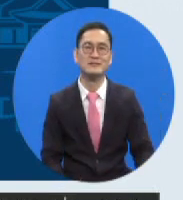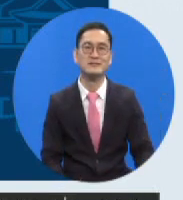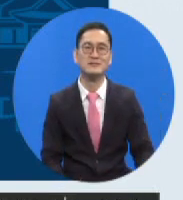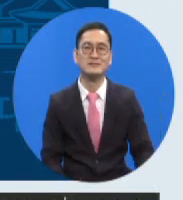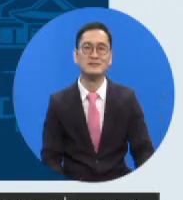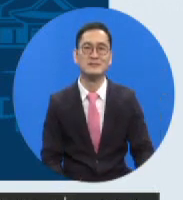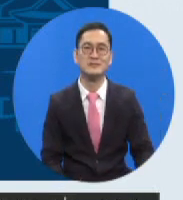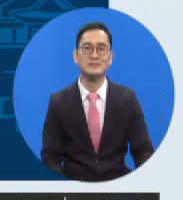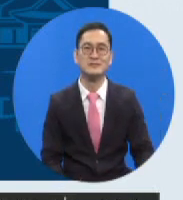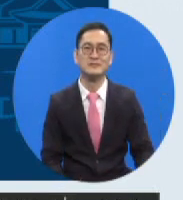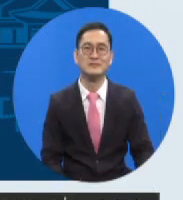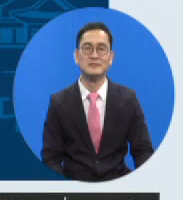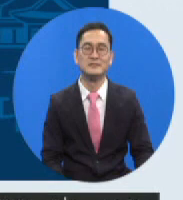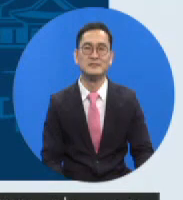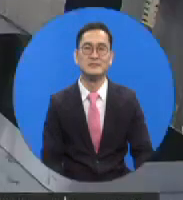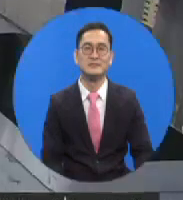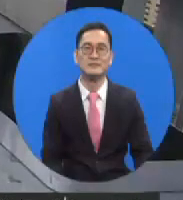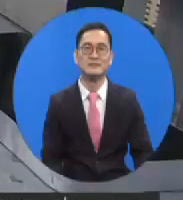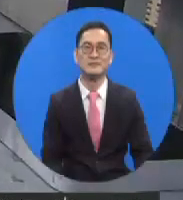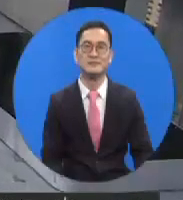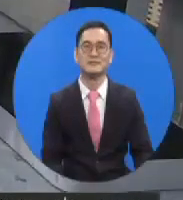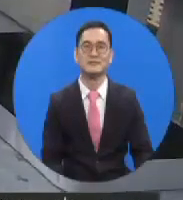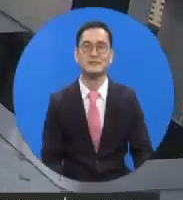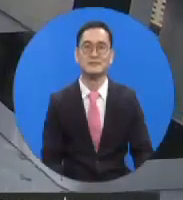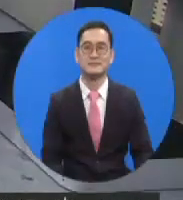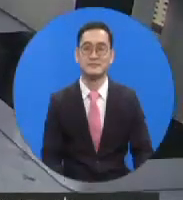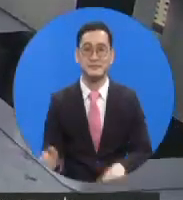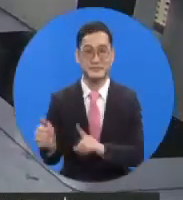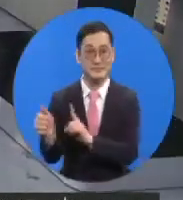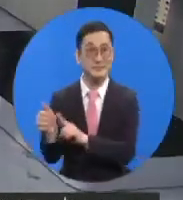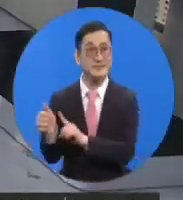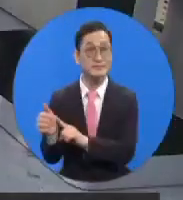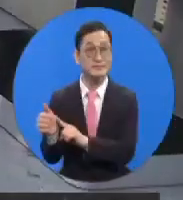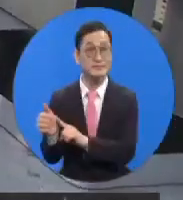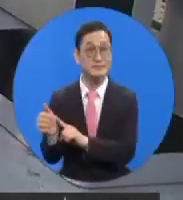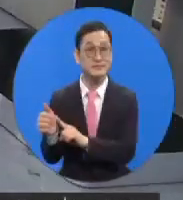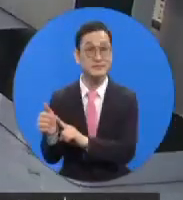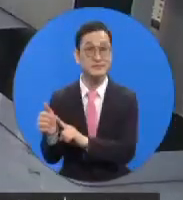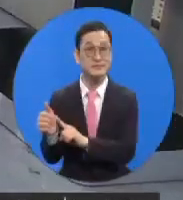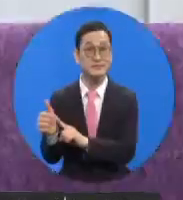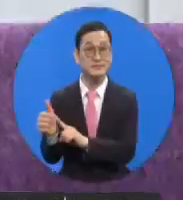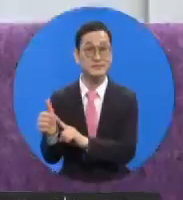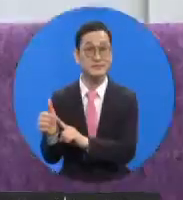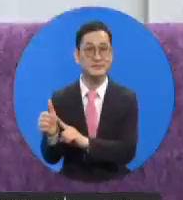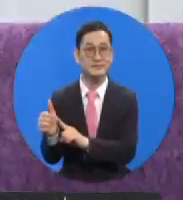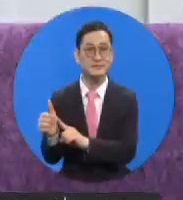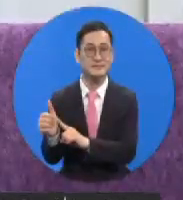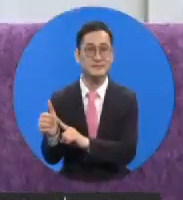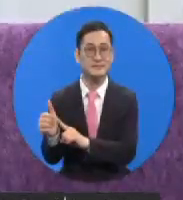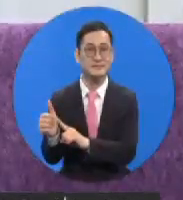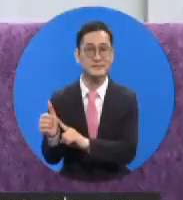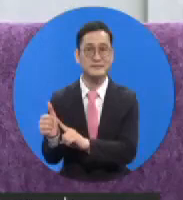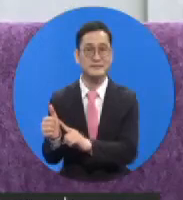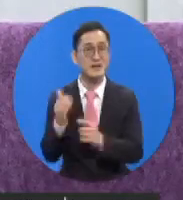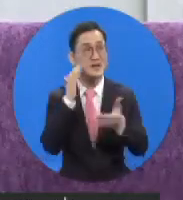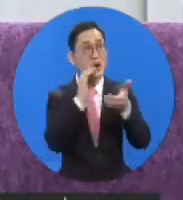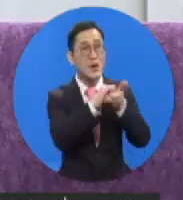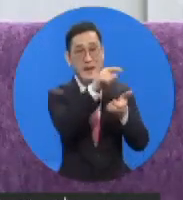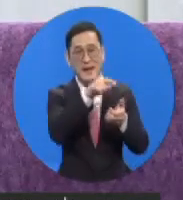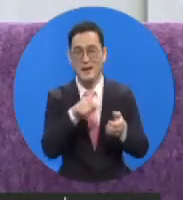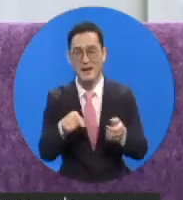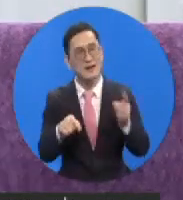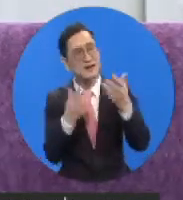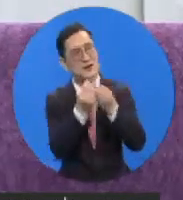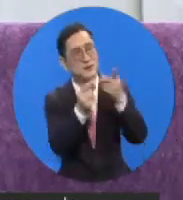윤 총장한테 제가 윤 총장이 예. 볼 때요. 이거 참 프레임을 잘 짜놓았어요. 그럼 청와대 이게 사실이 아니다라고 하면 그럼